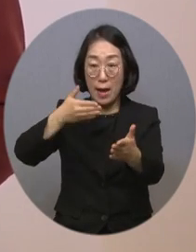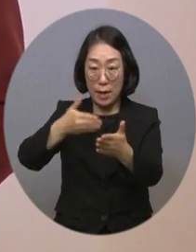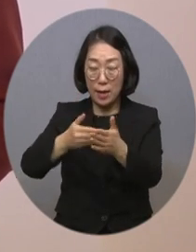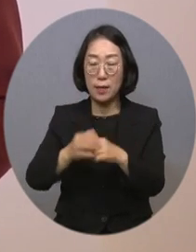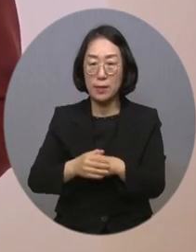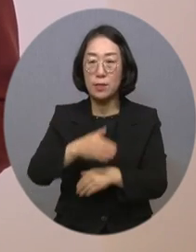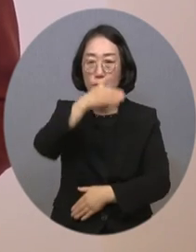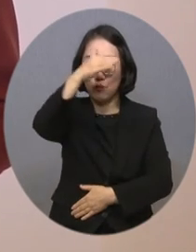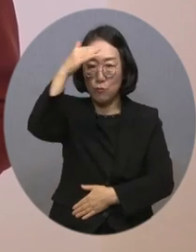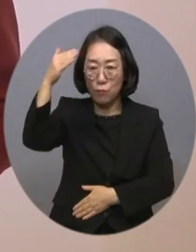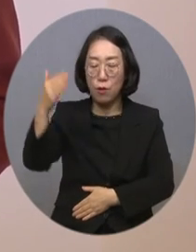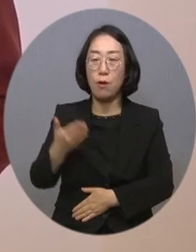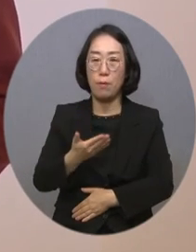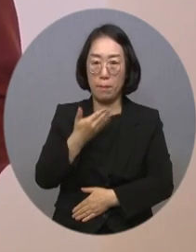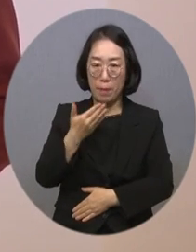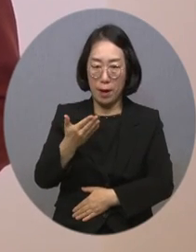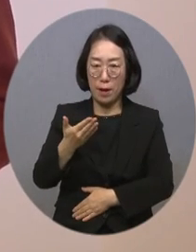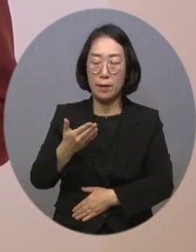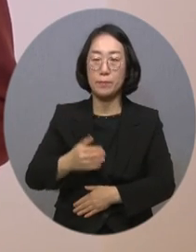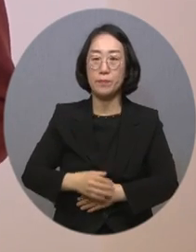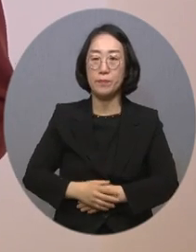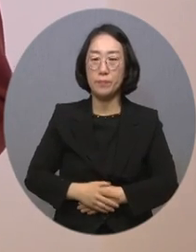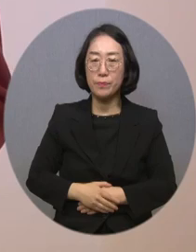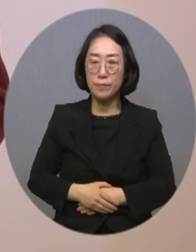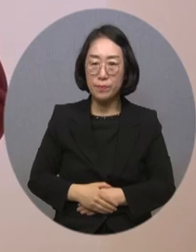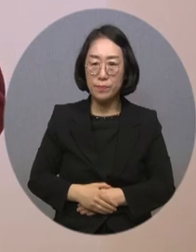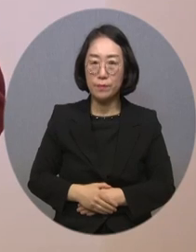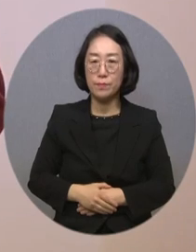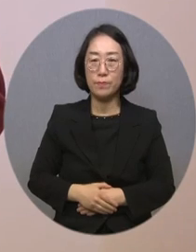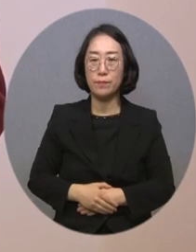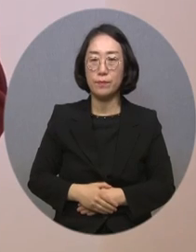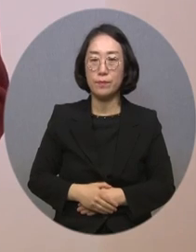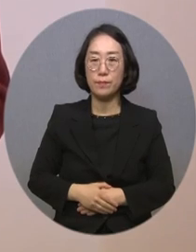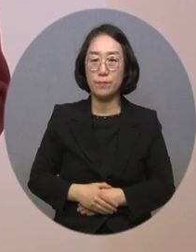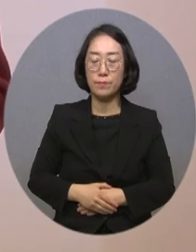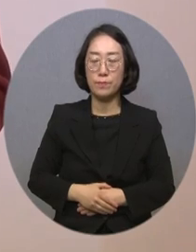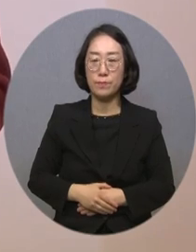여수 에그 갤러리에서 계속됩니다. 복지TV 뉴스 이소영입니다.